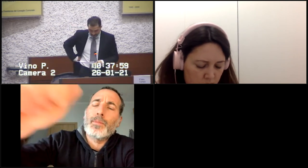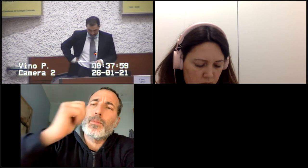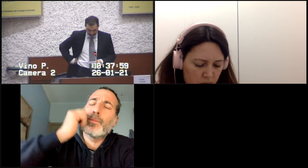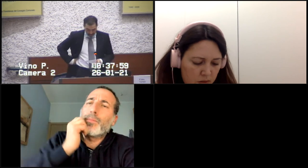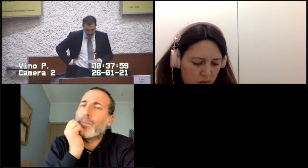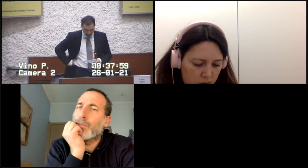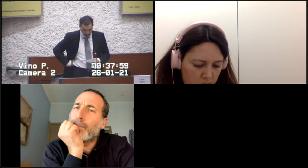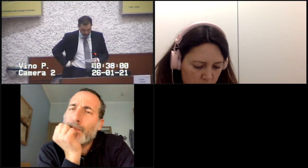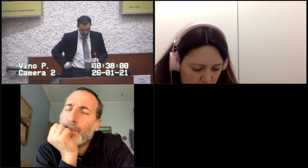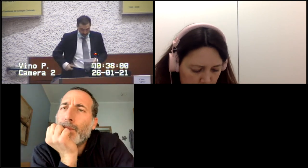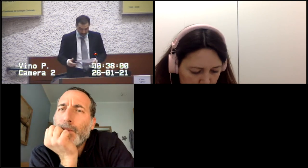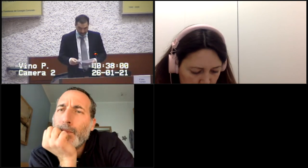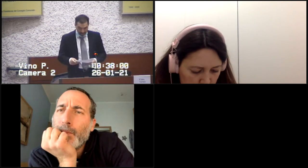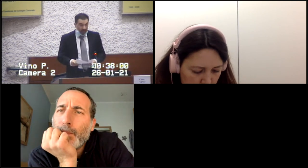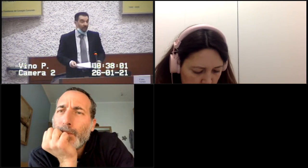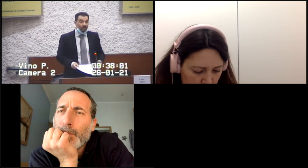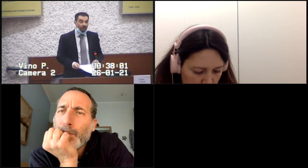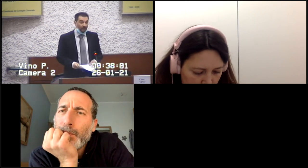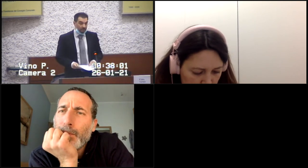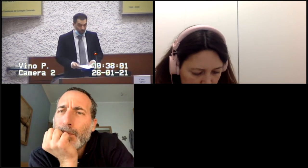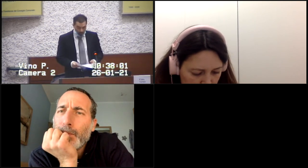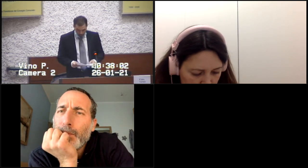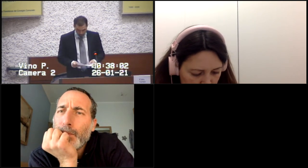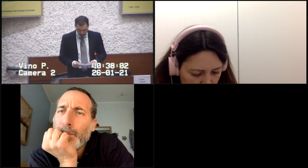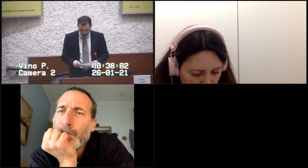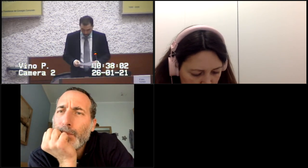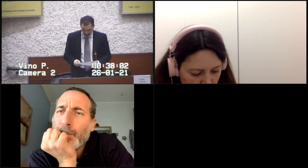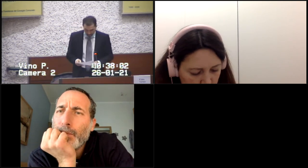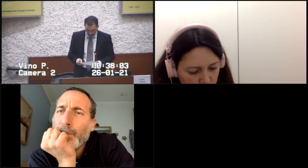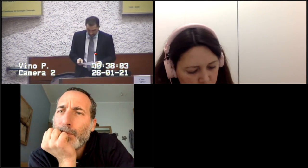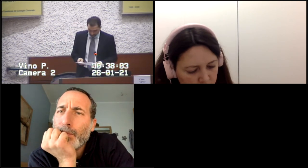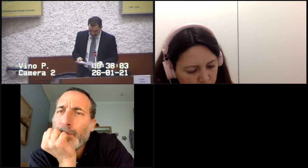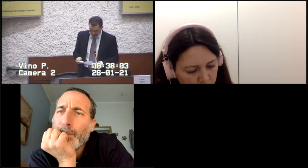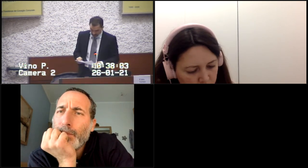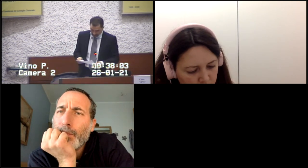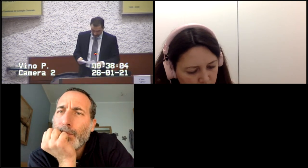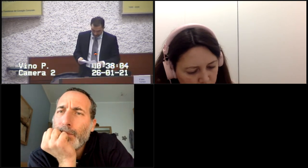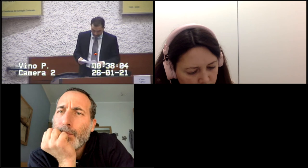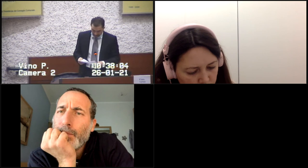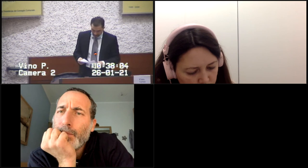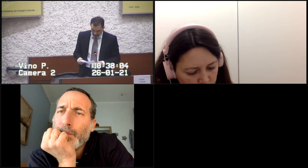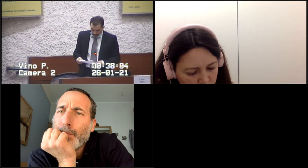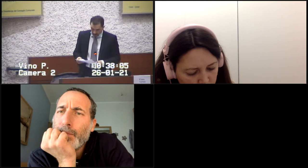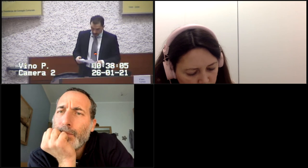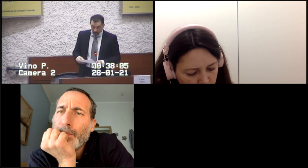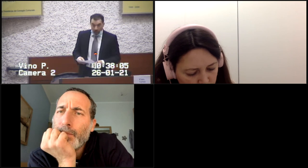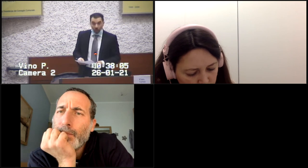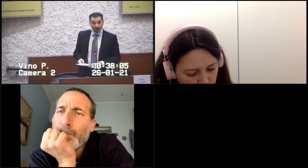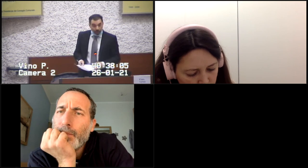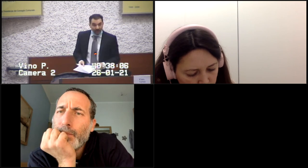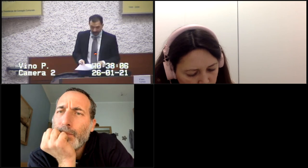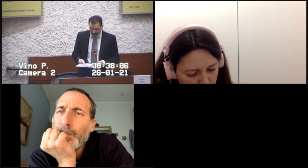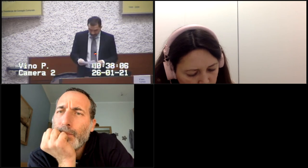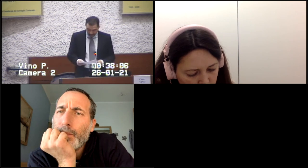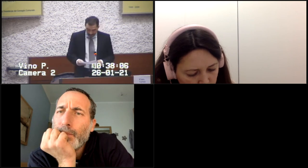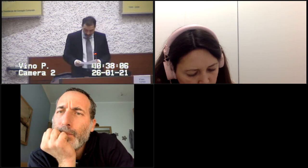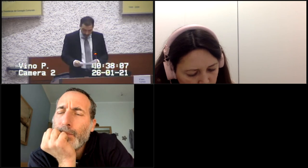della Presidenza del Consiglio che vanifica, secondo noi, tutto il valore di questa scelta con la